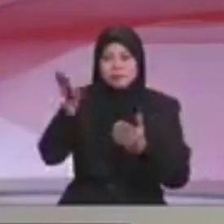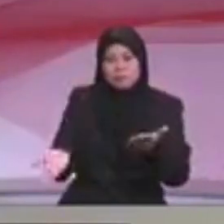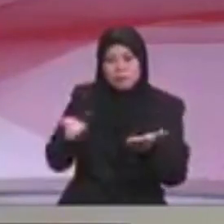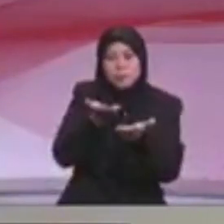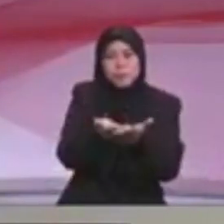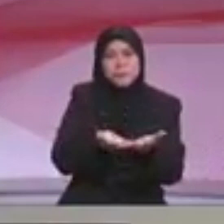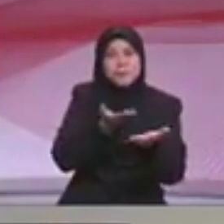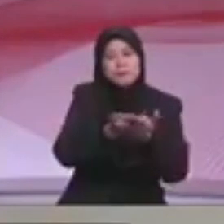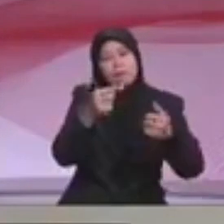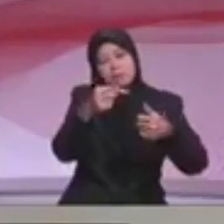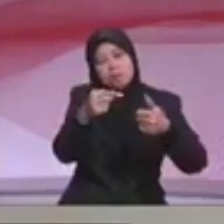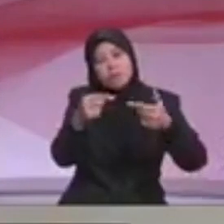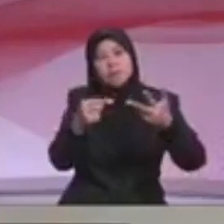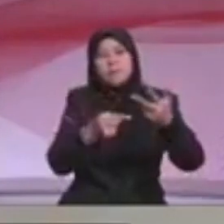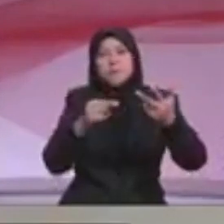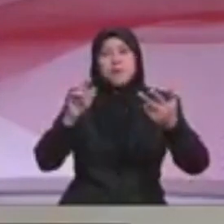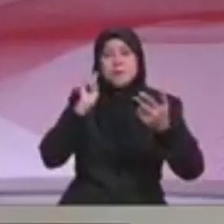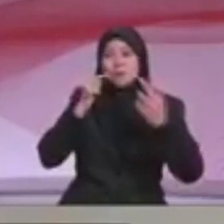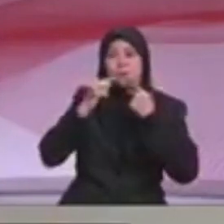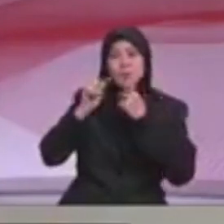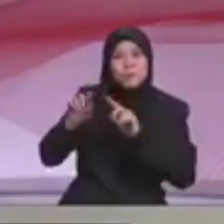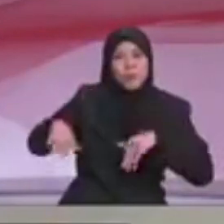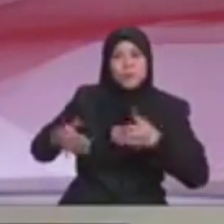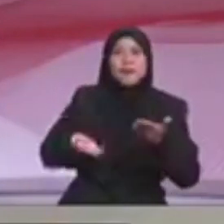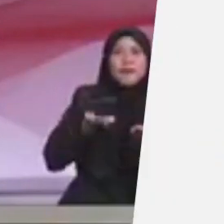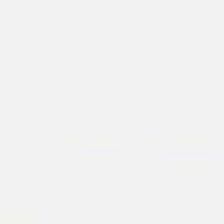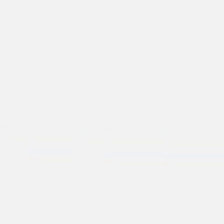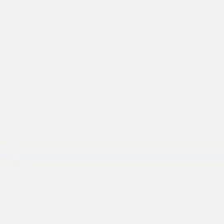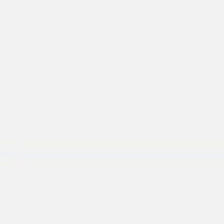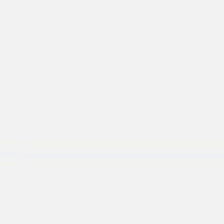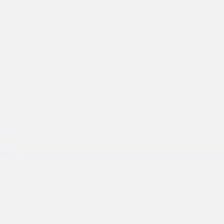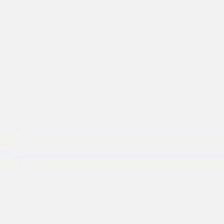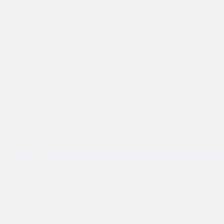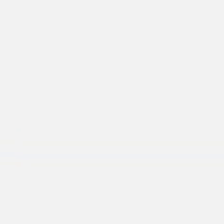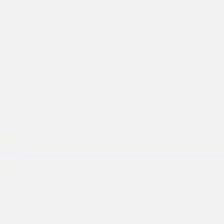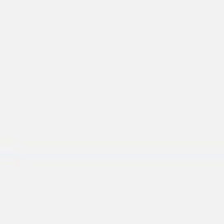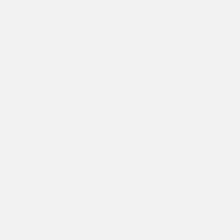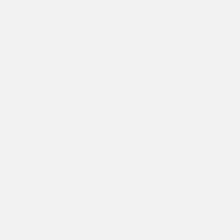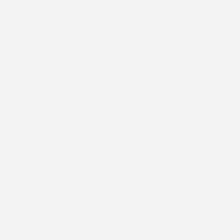beberapa perkara yang belum mendapat jawapan tadi. Saya akan bangkitkan pada hari Senin. Okey?